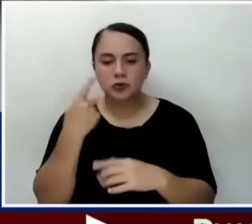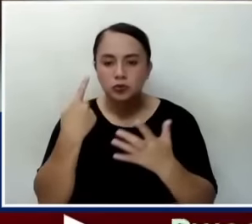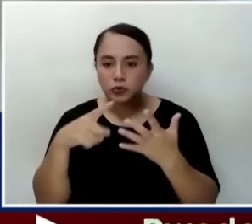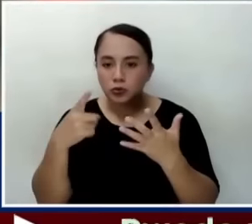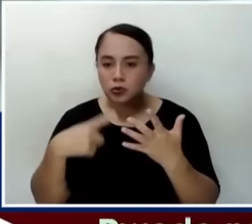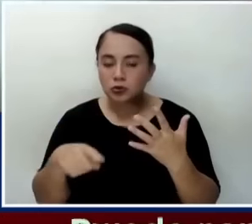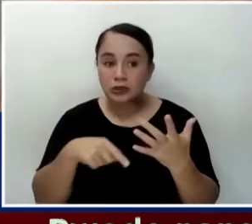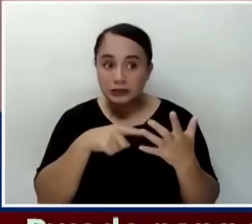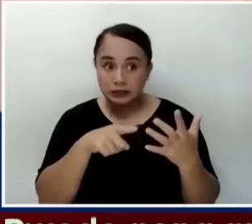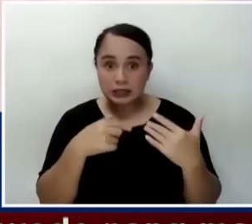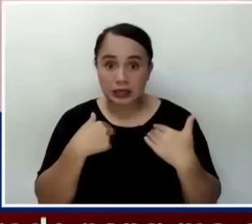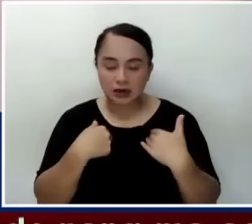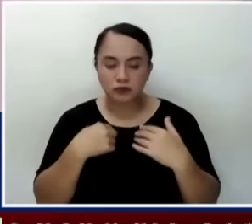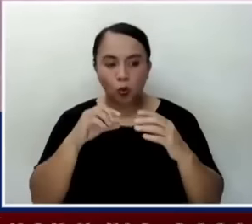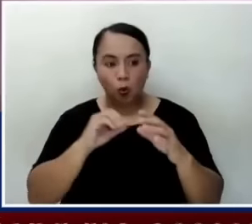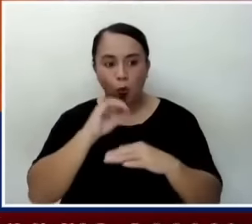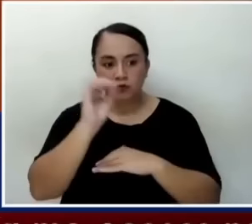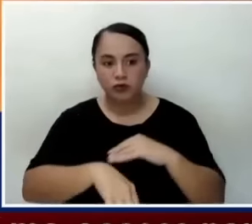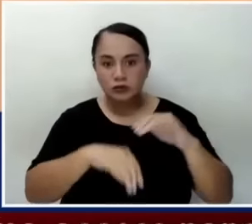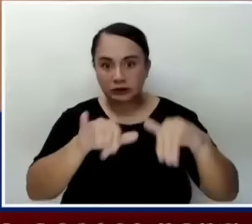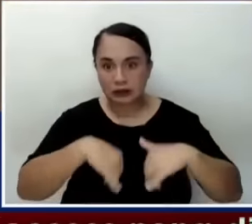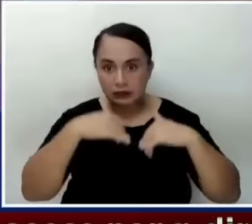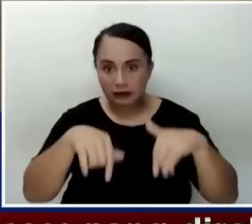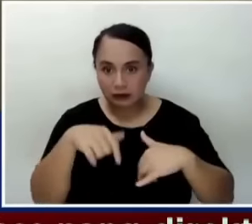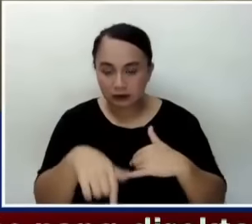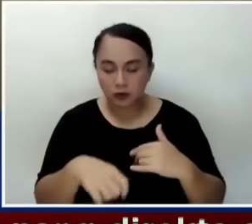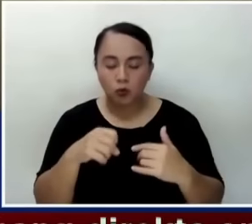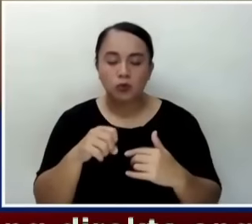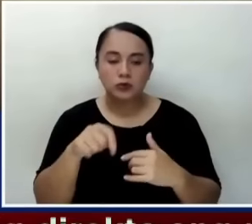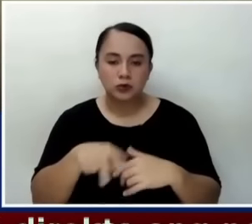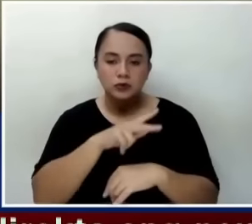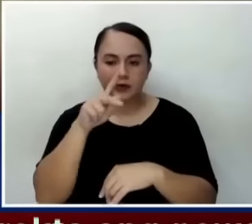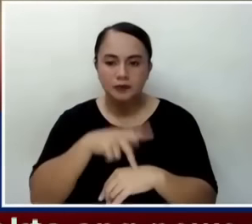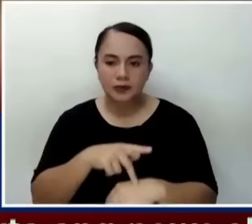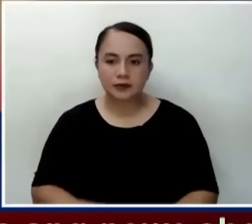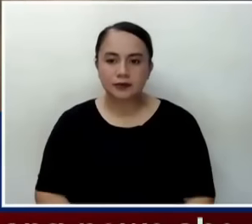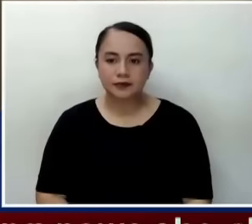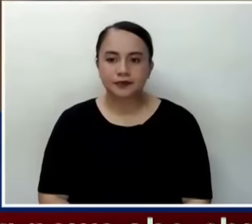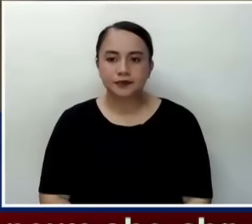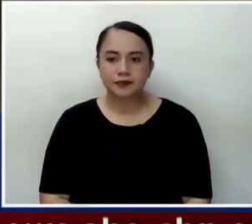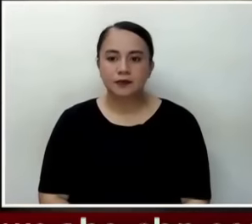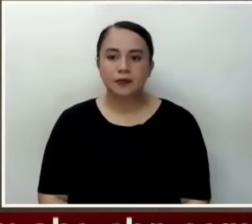ay mga overstaying aliens sa bansa. Karen De Guzman, ABS-CBN News.